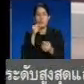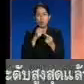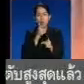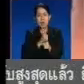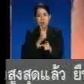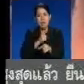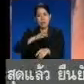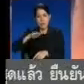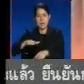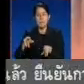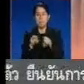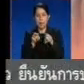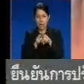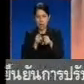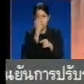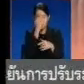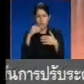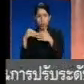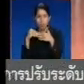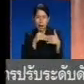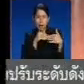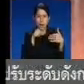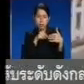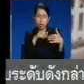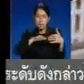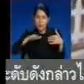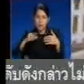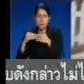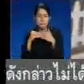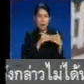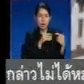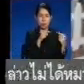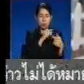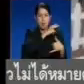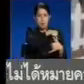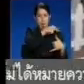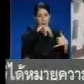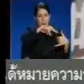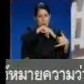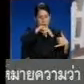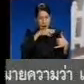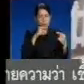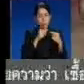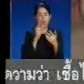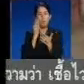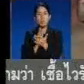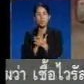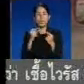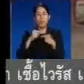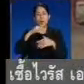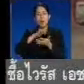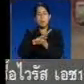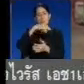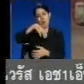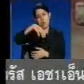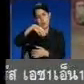ที่เห็นอาการผิดปกติของเด็กได้นำตัวไปพบแพทย์ทันทีและสั่งพักการเรียนชั่วคราวเพื่อทำความสะอาดโรงเรียนป้องกันการแพร่ระบาด